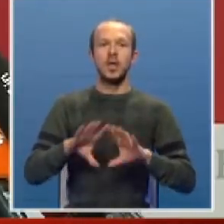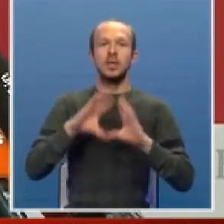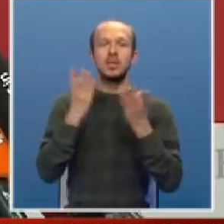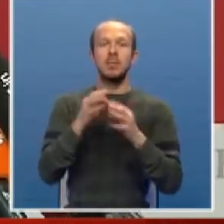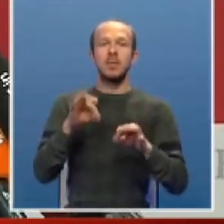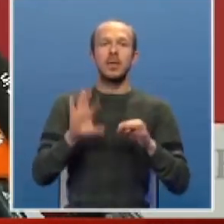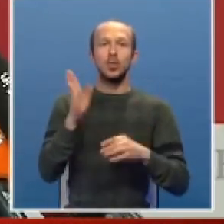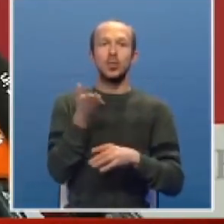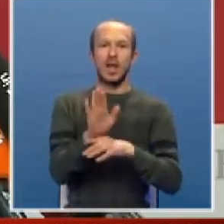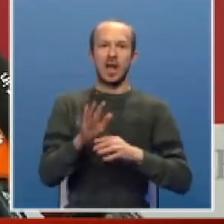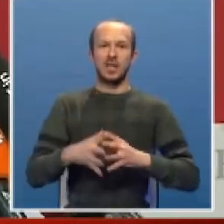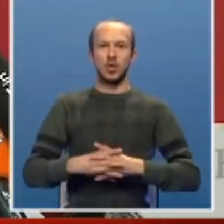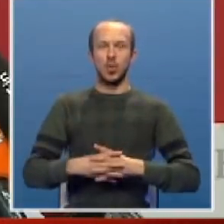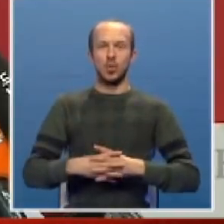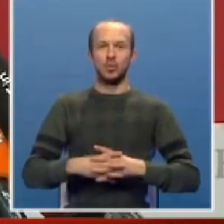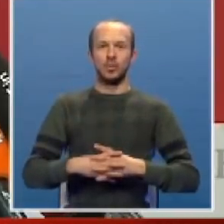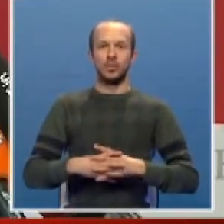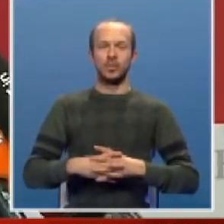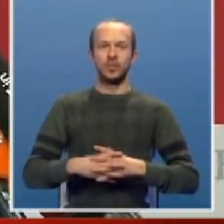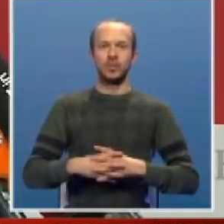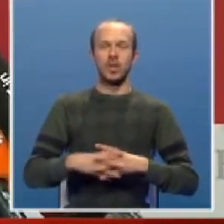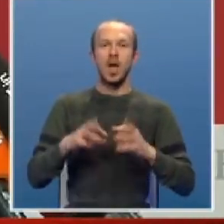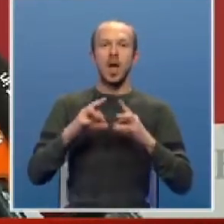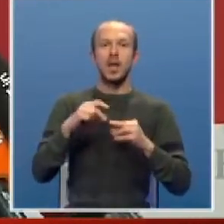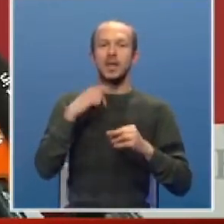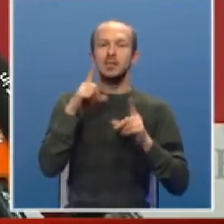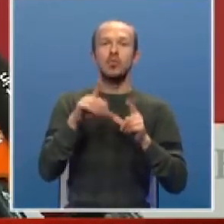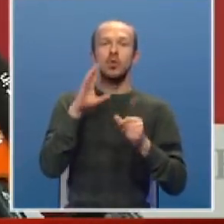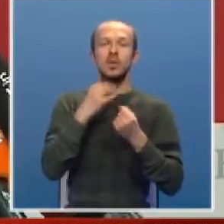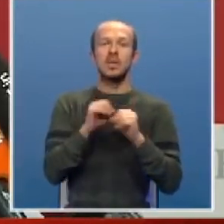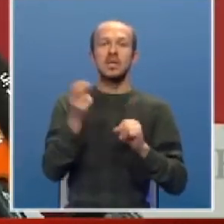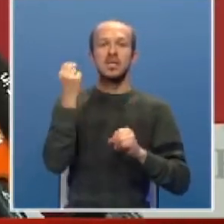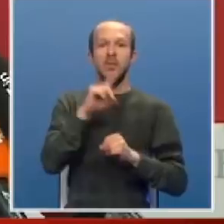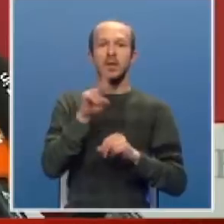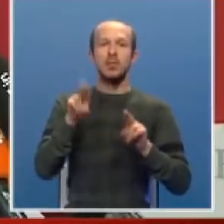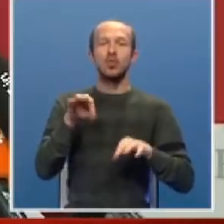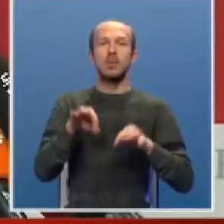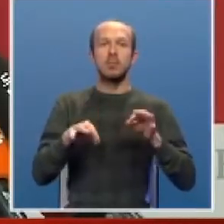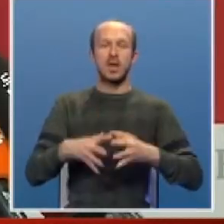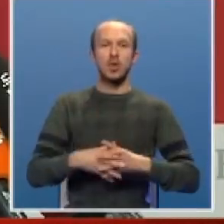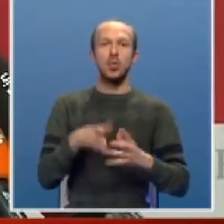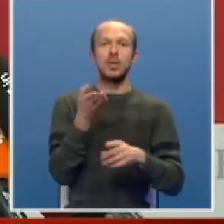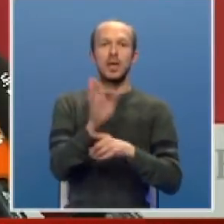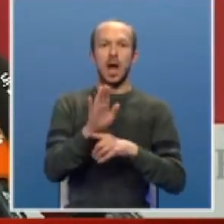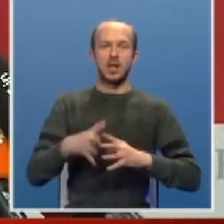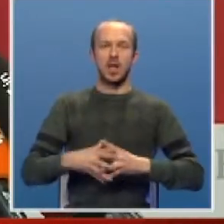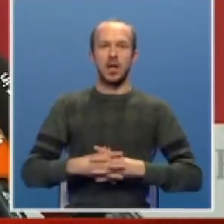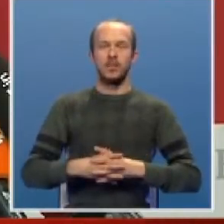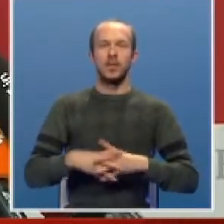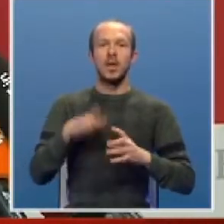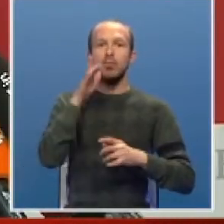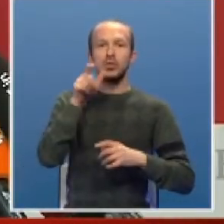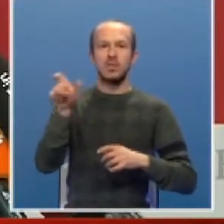u cjelini bira tu delegaciju, a recimo u federaciji Srbi ne mogu da biraju delegate